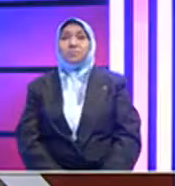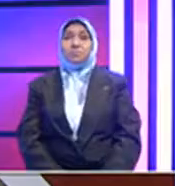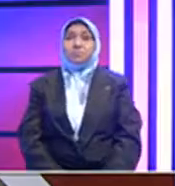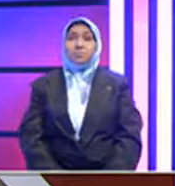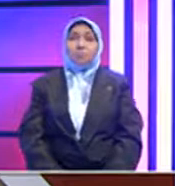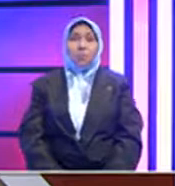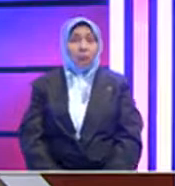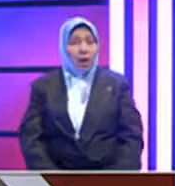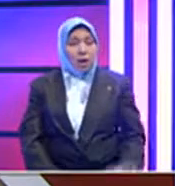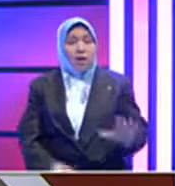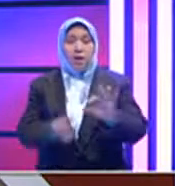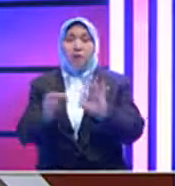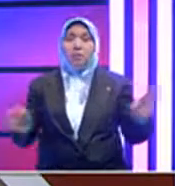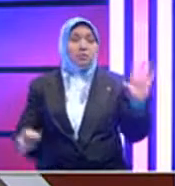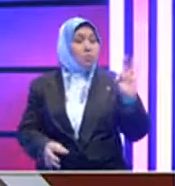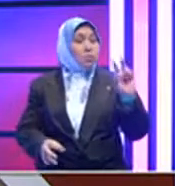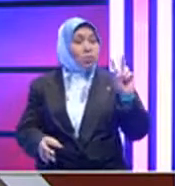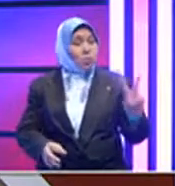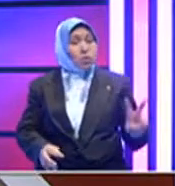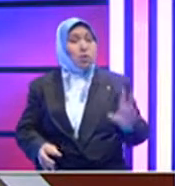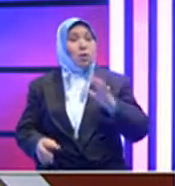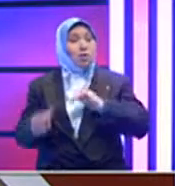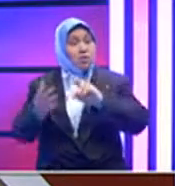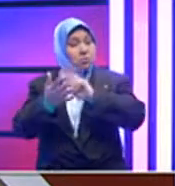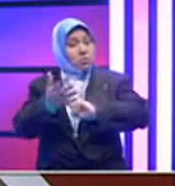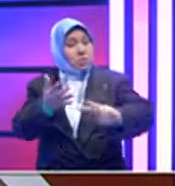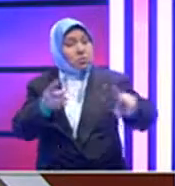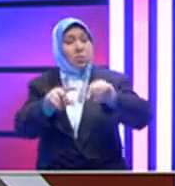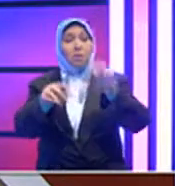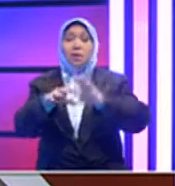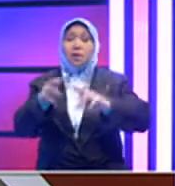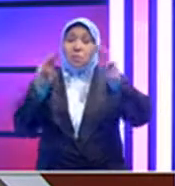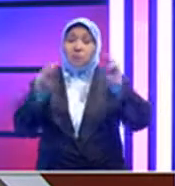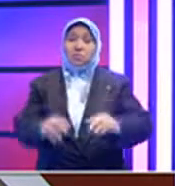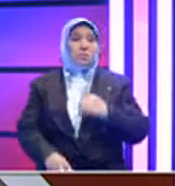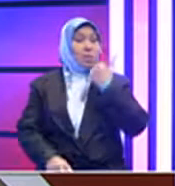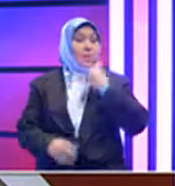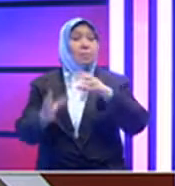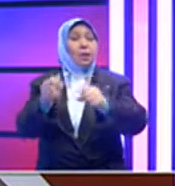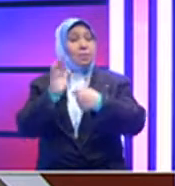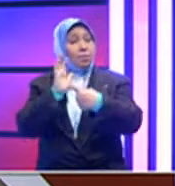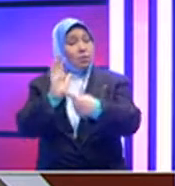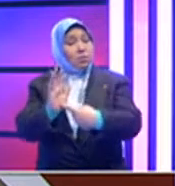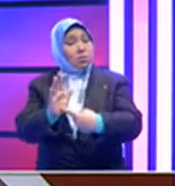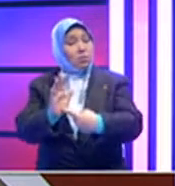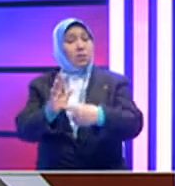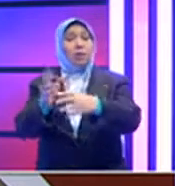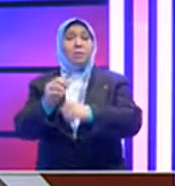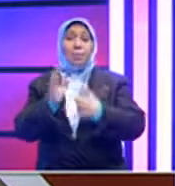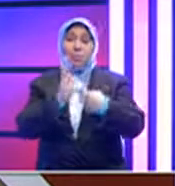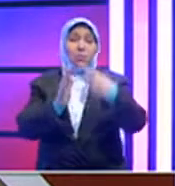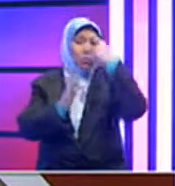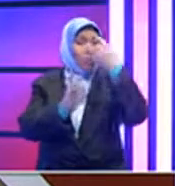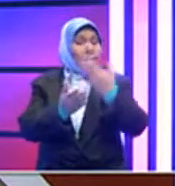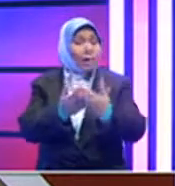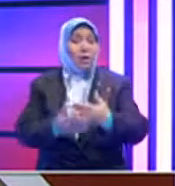sekolah masih mayat yang ke-52 agar aku membacakan Alquran kepada manusia maka barangsiapa mendapat petunjuk sesungguhnya Dia mendapat petunjuk untuk kebaikan